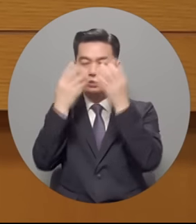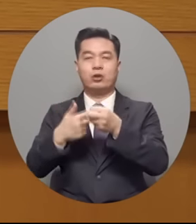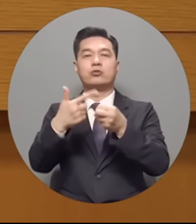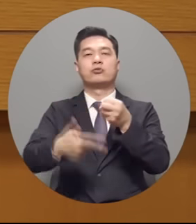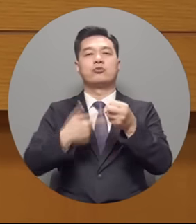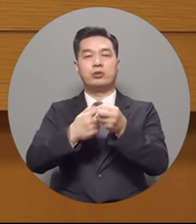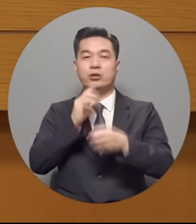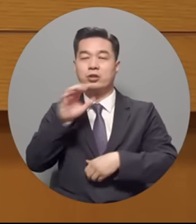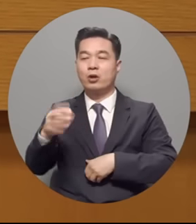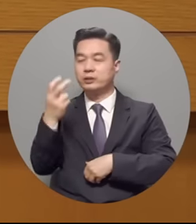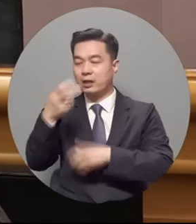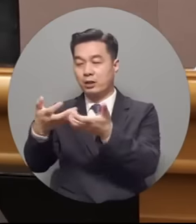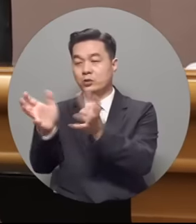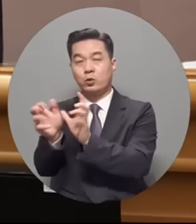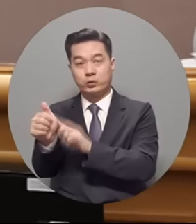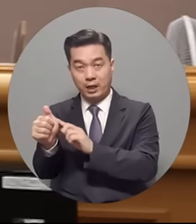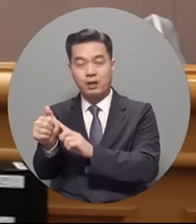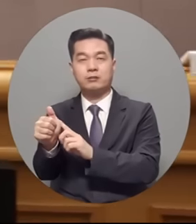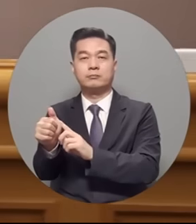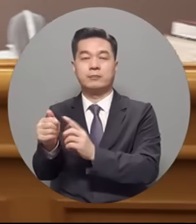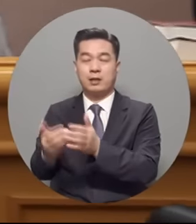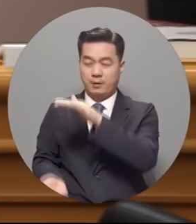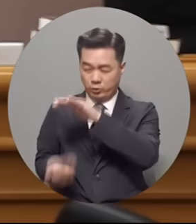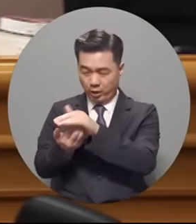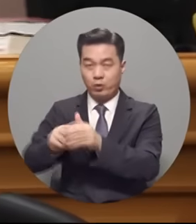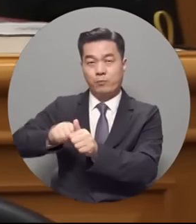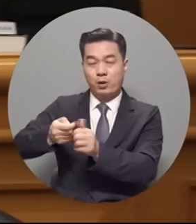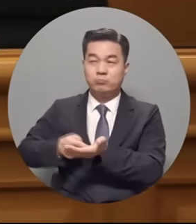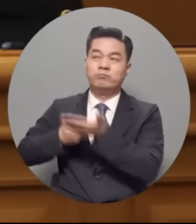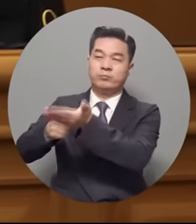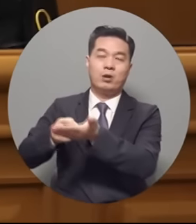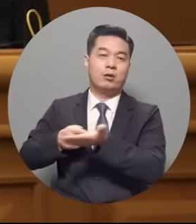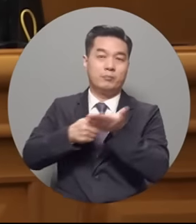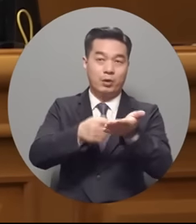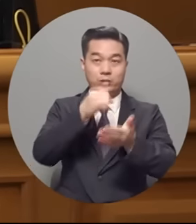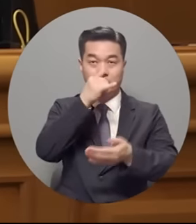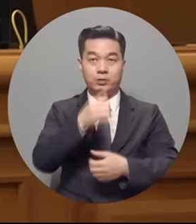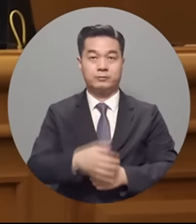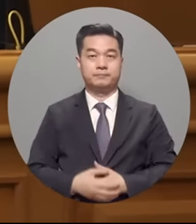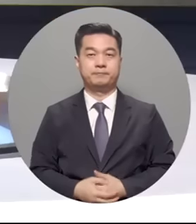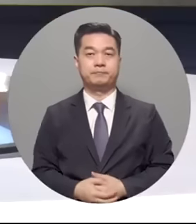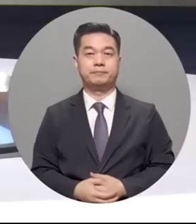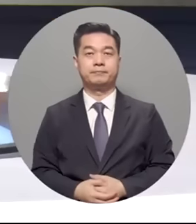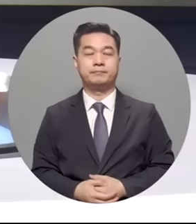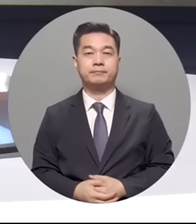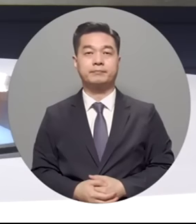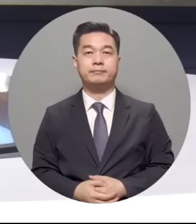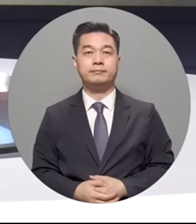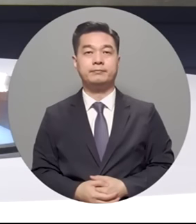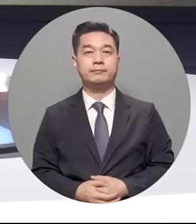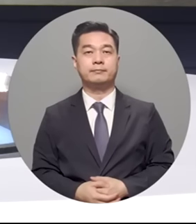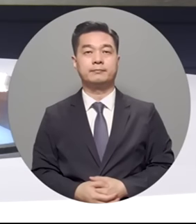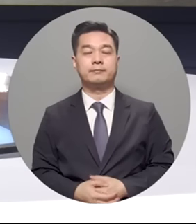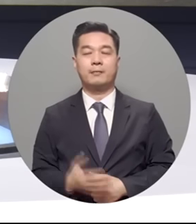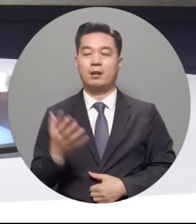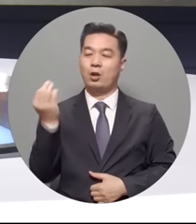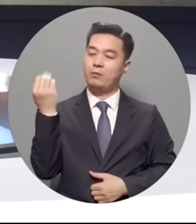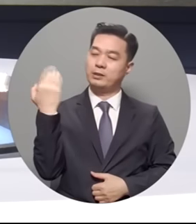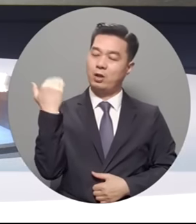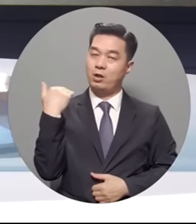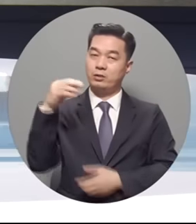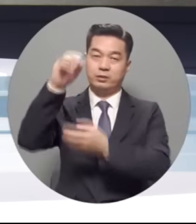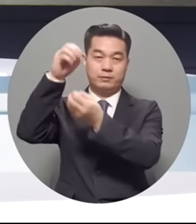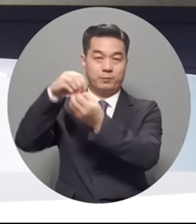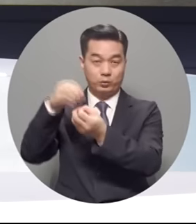징역 7년 6개월의 법정 최고형을 구형했습니다. MBC 뉴스 김대웅입니다. 얼마 전 일부 보수